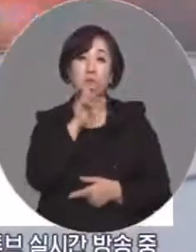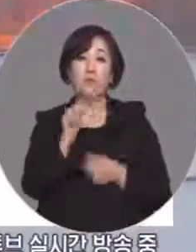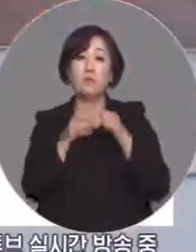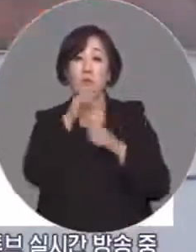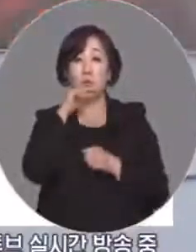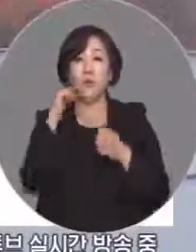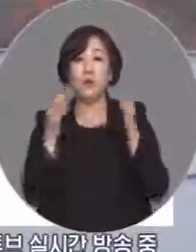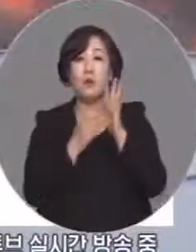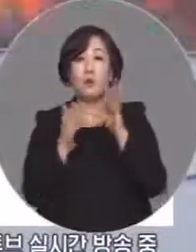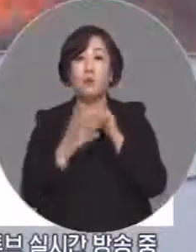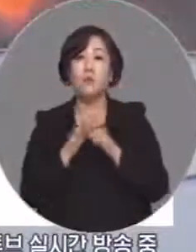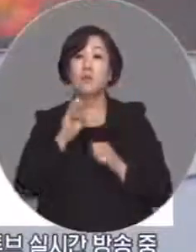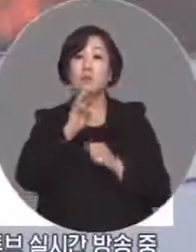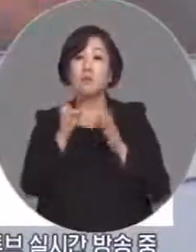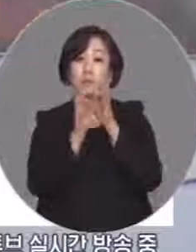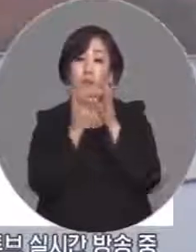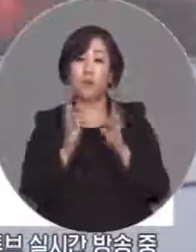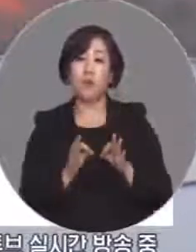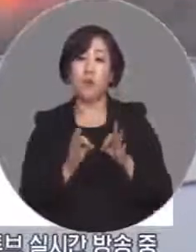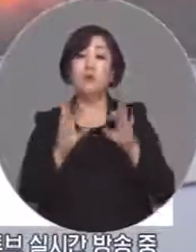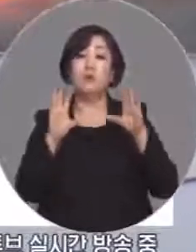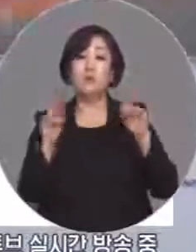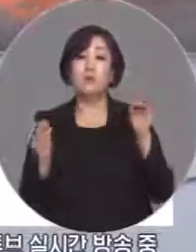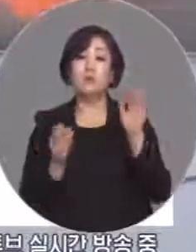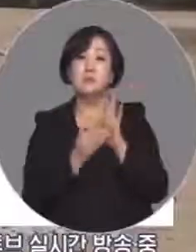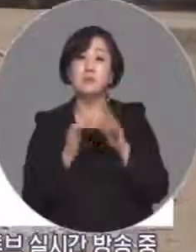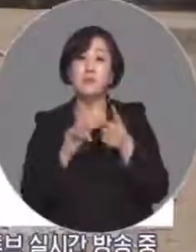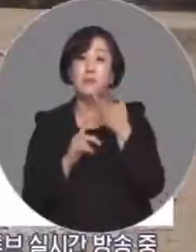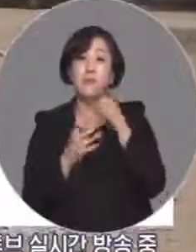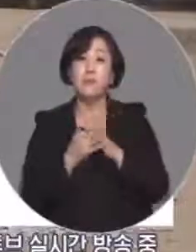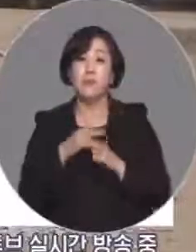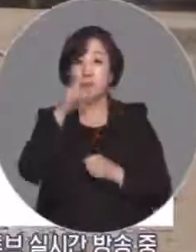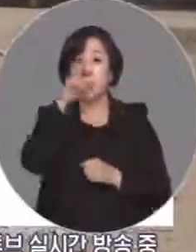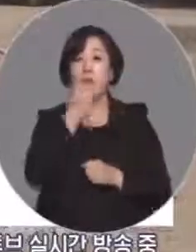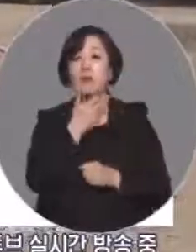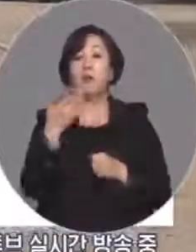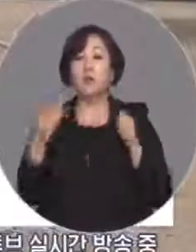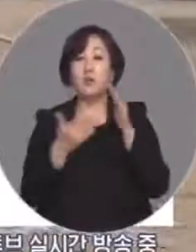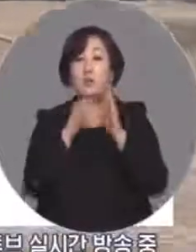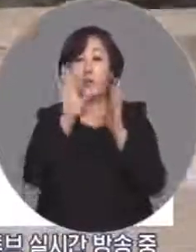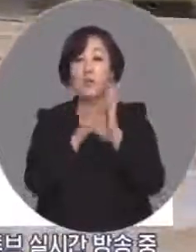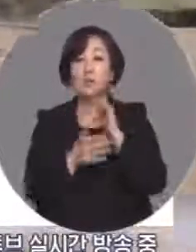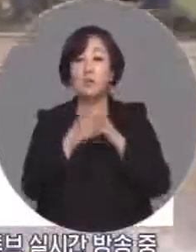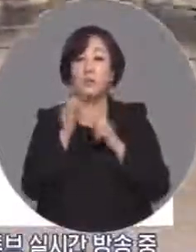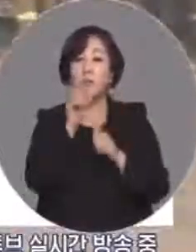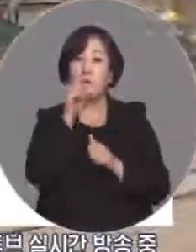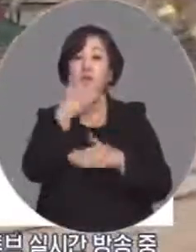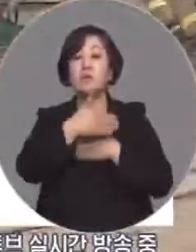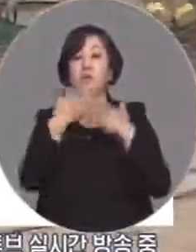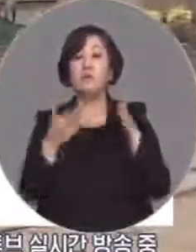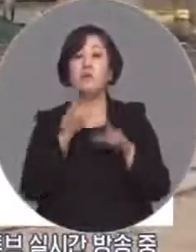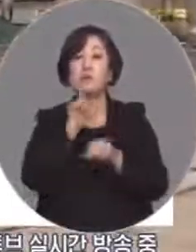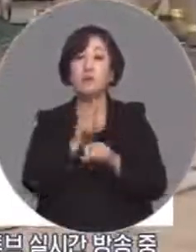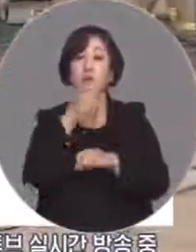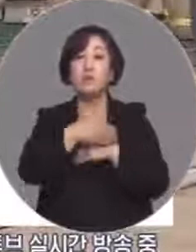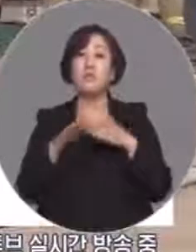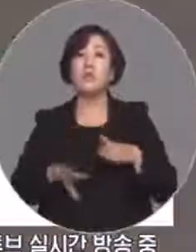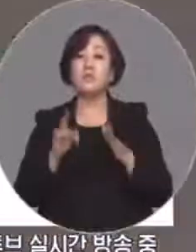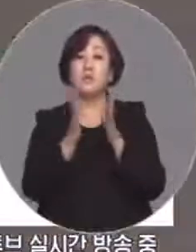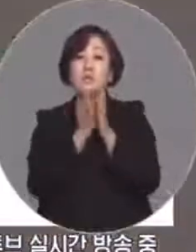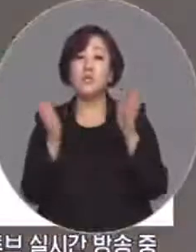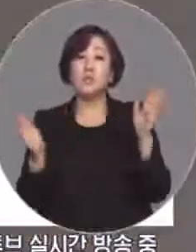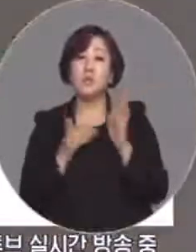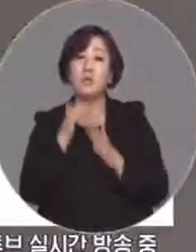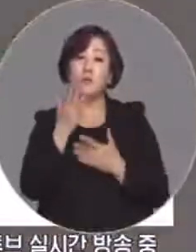재산 피해를 내고 30분 만에 꺼졌습니다. 경찰과 소방당국은 컨테이너 사무실 안에서 불이 시작됐다는